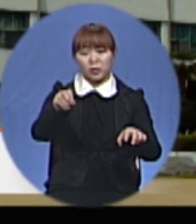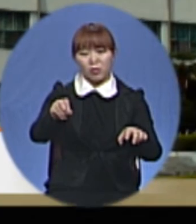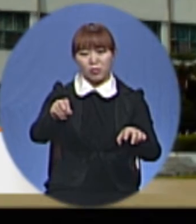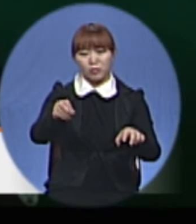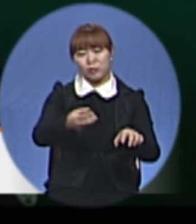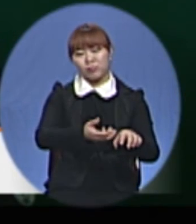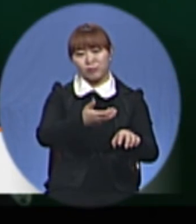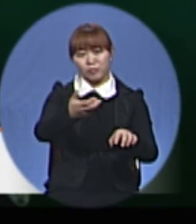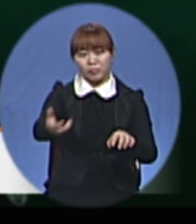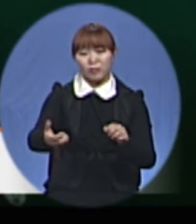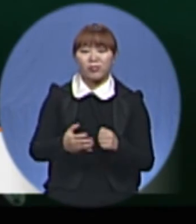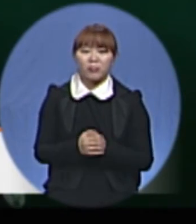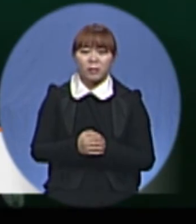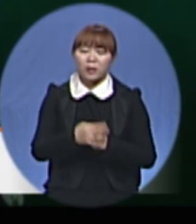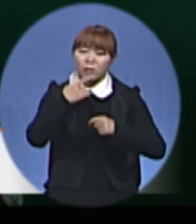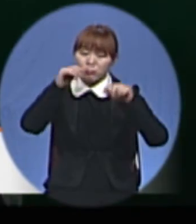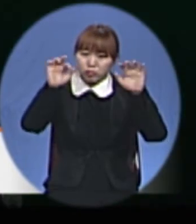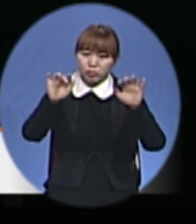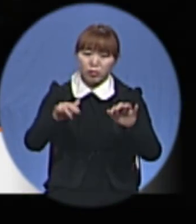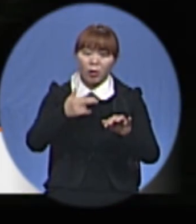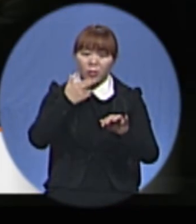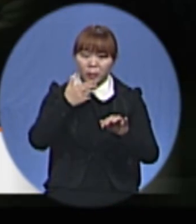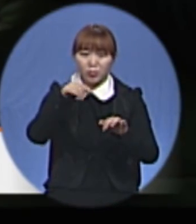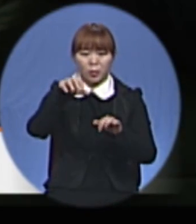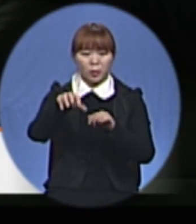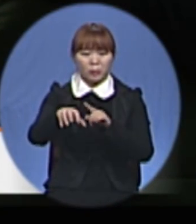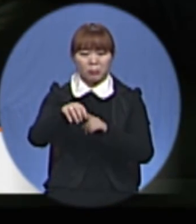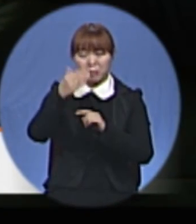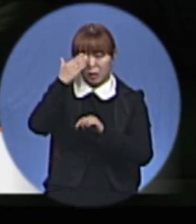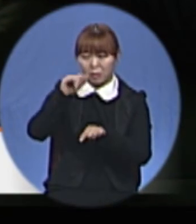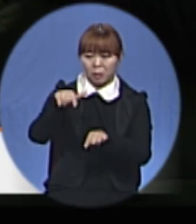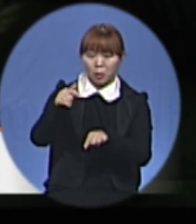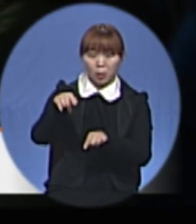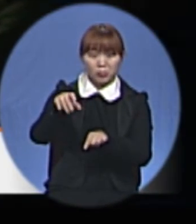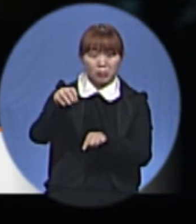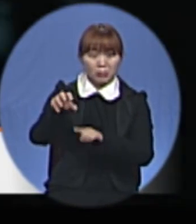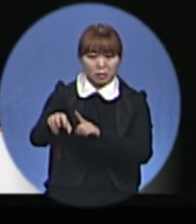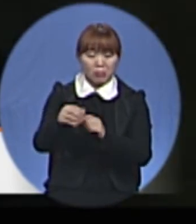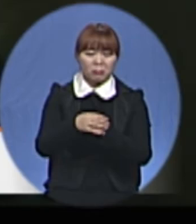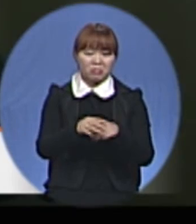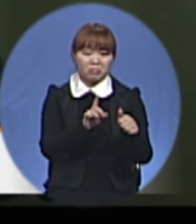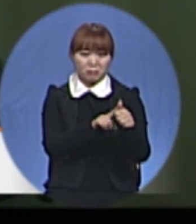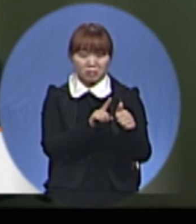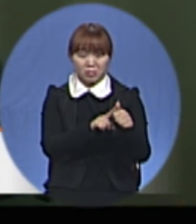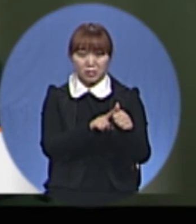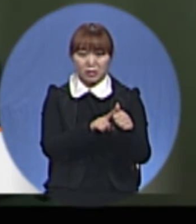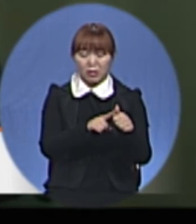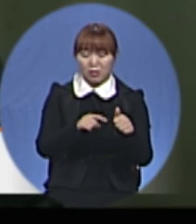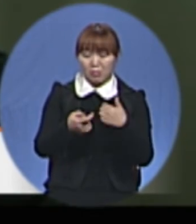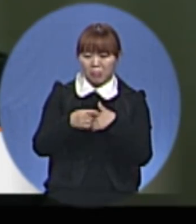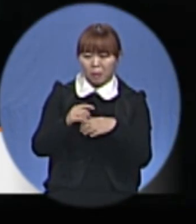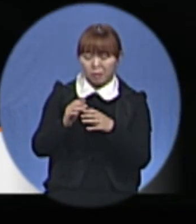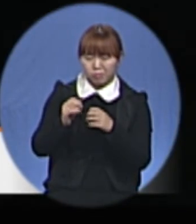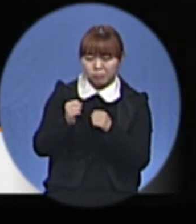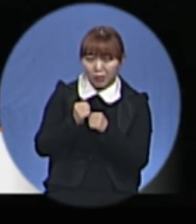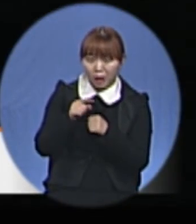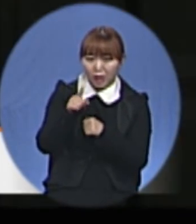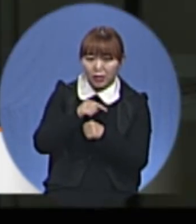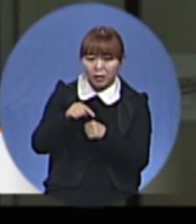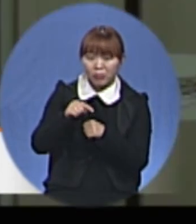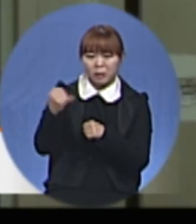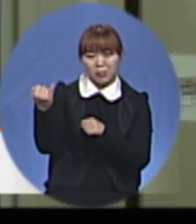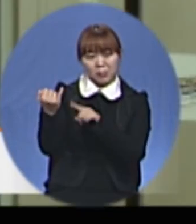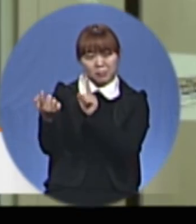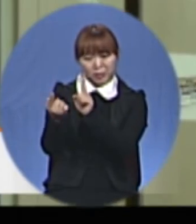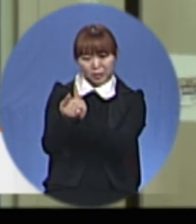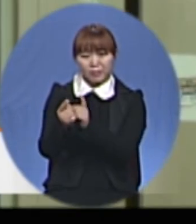내려온다. 눈이 내리지 않는 고장인 낯선 고성에서 민식은 마음이 얼어붙은 소녀 예주를